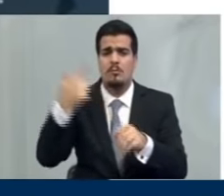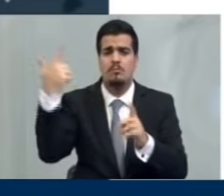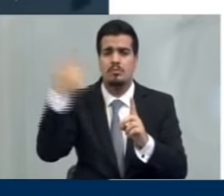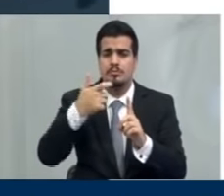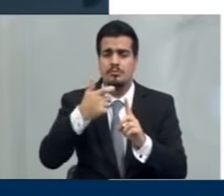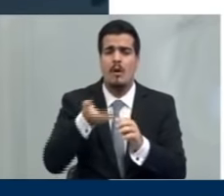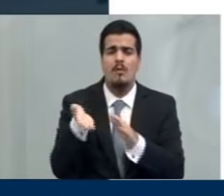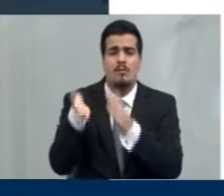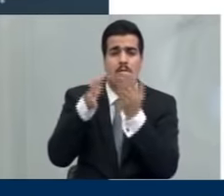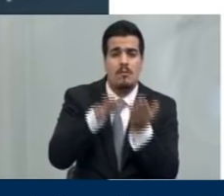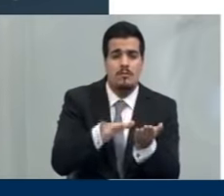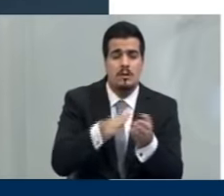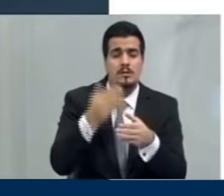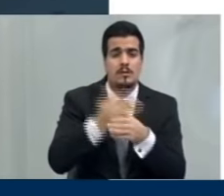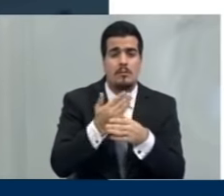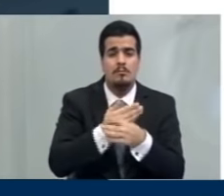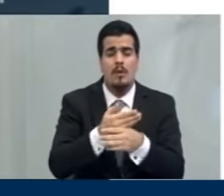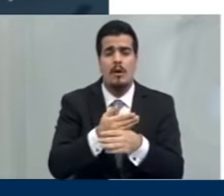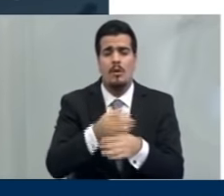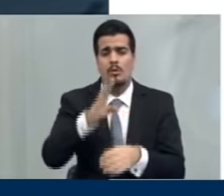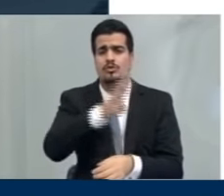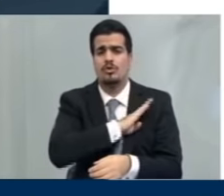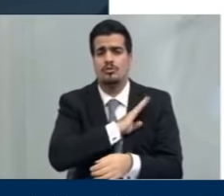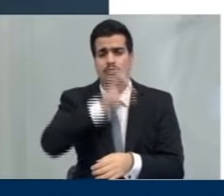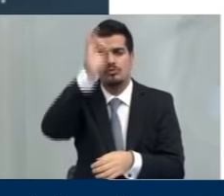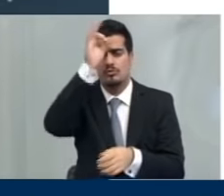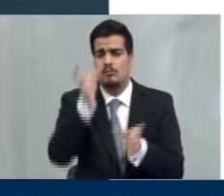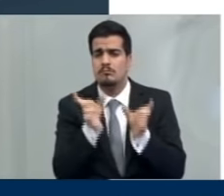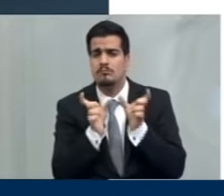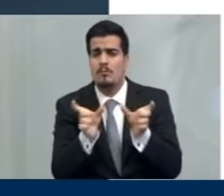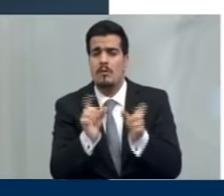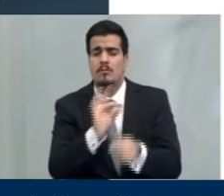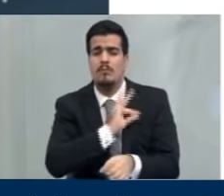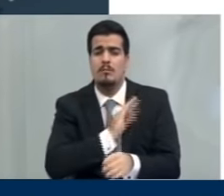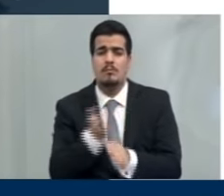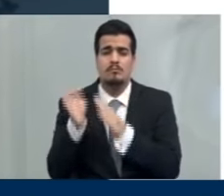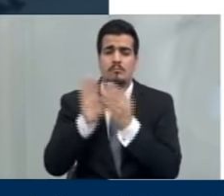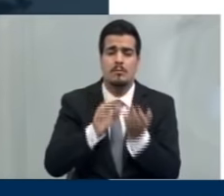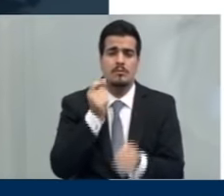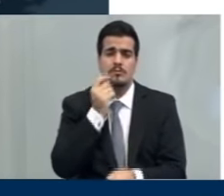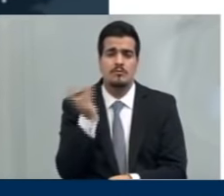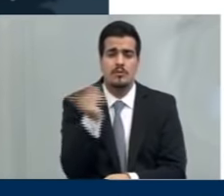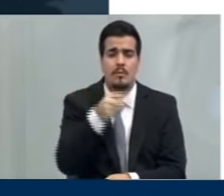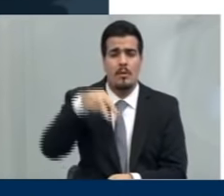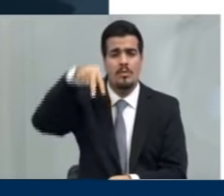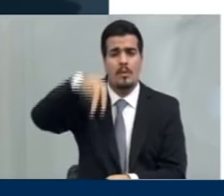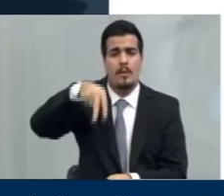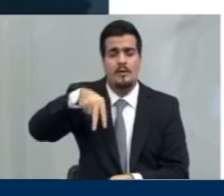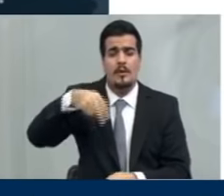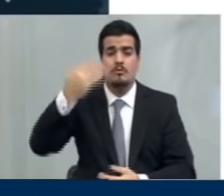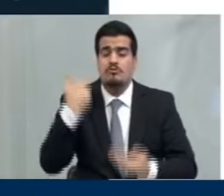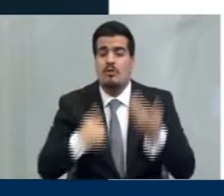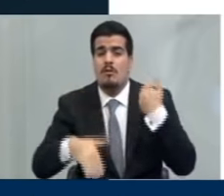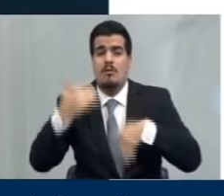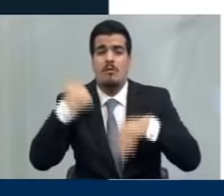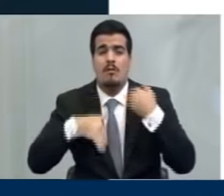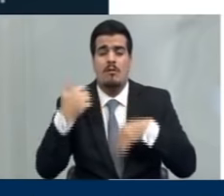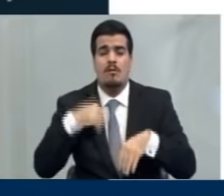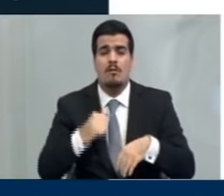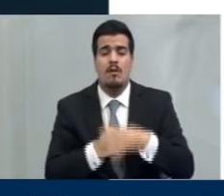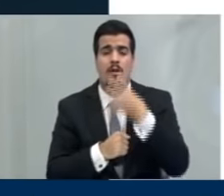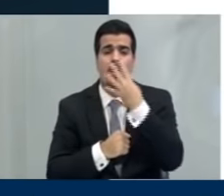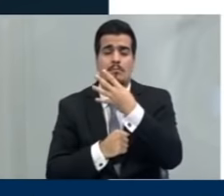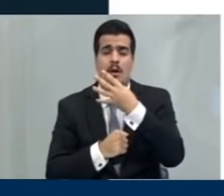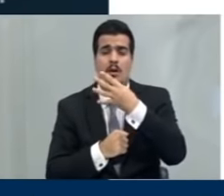الحي من قبل القوات الأمنية، حيث بلغ عدد الشهداء 8 وعدد الجرحى